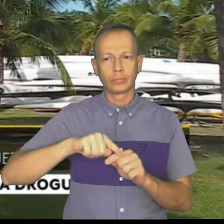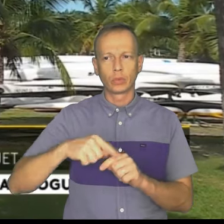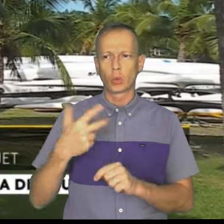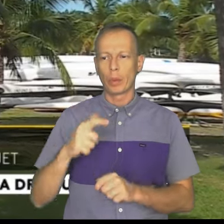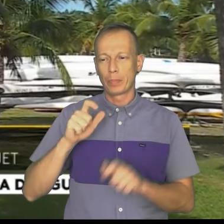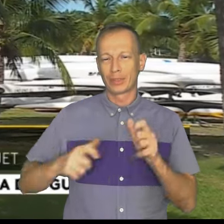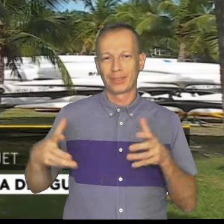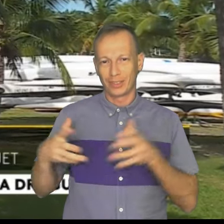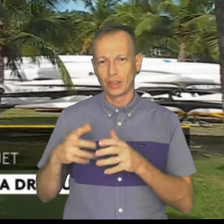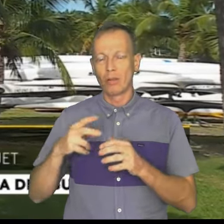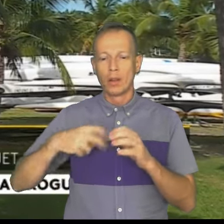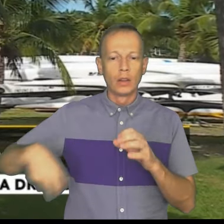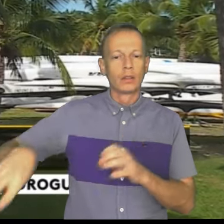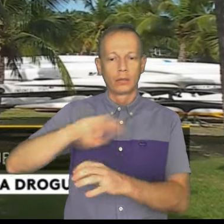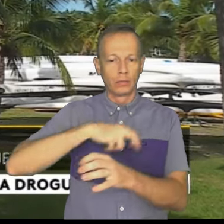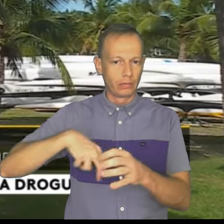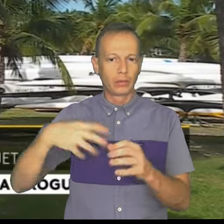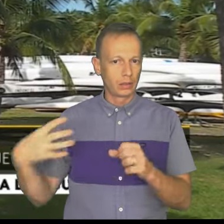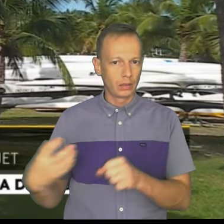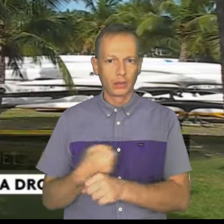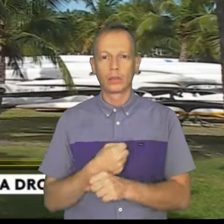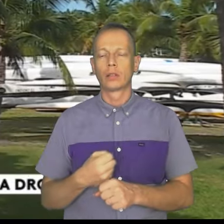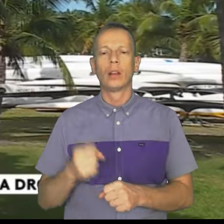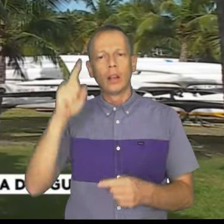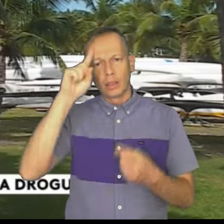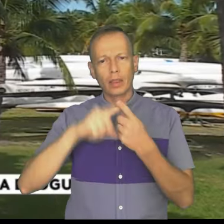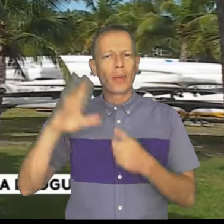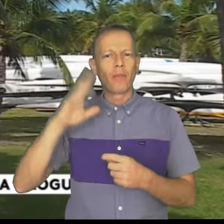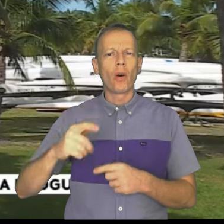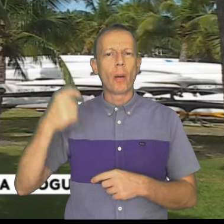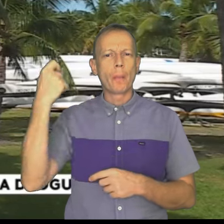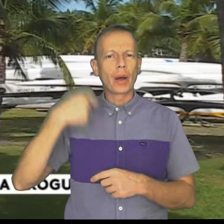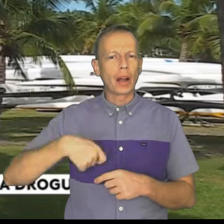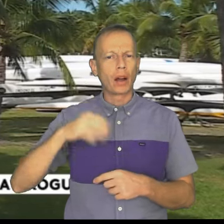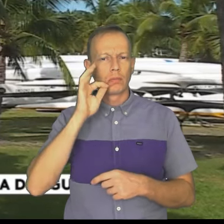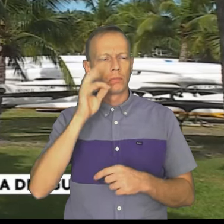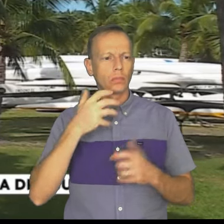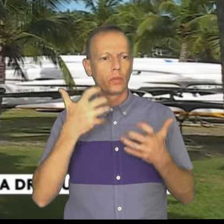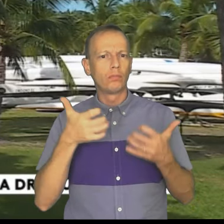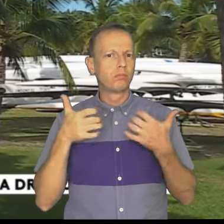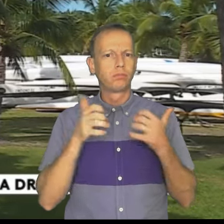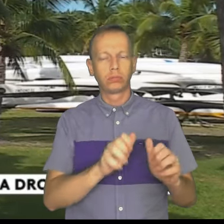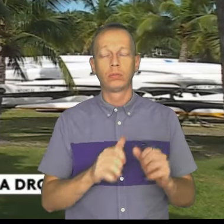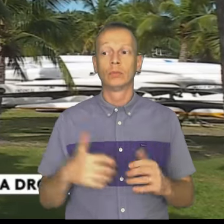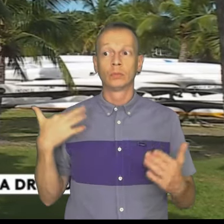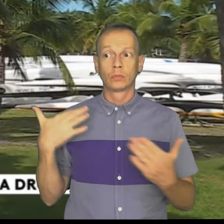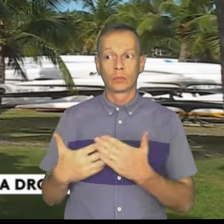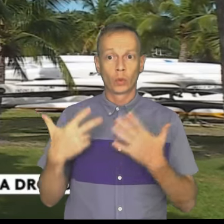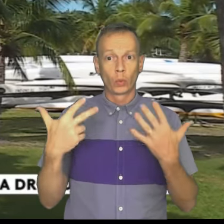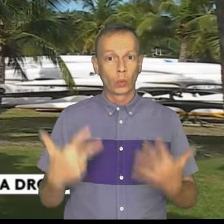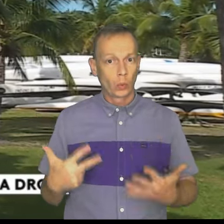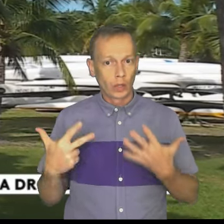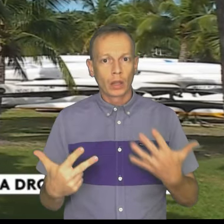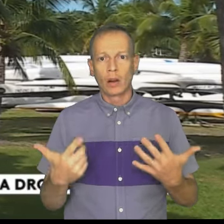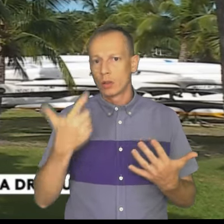Toupana Martin, à l'époque c'était pour contrer un peu le paka à l'eau. On peut dire qu'en huit ans, ça a quand